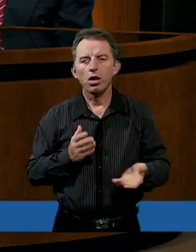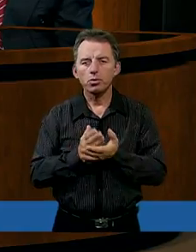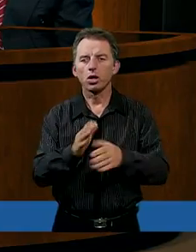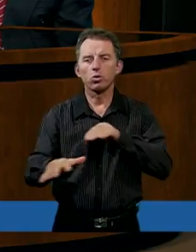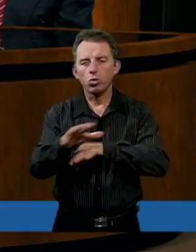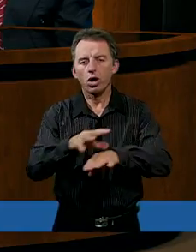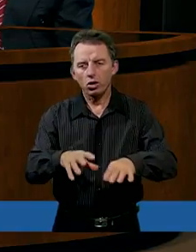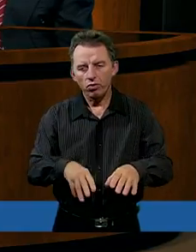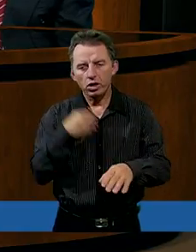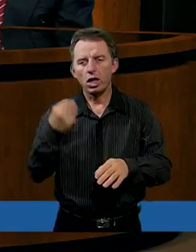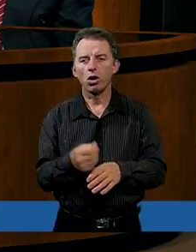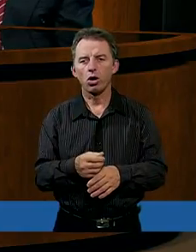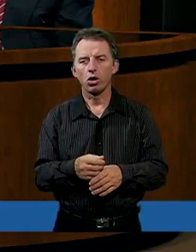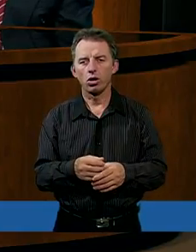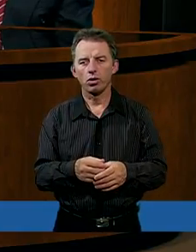Ducha Świętego